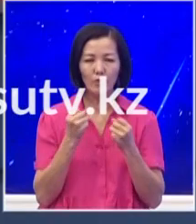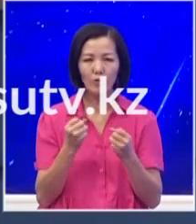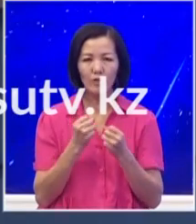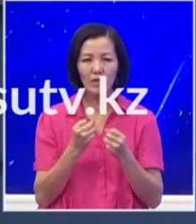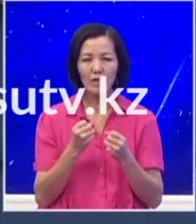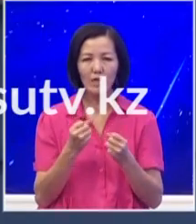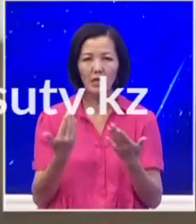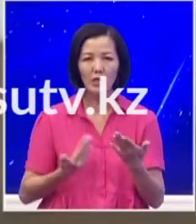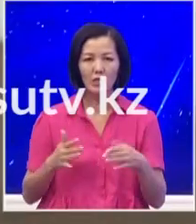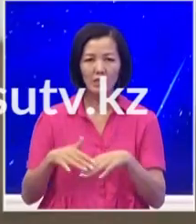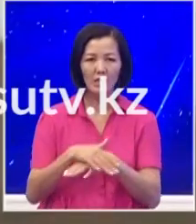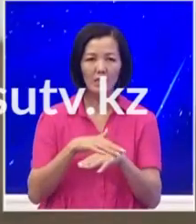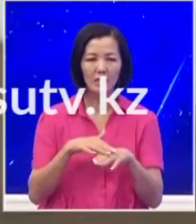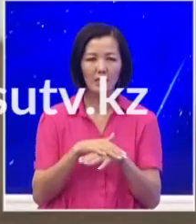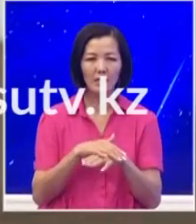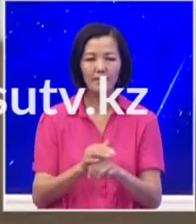жители села Нарынкол.